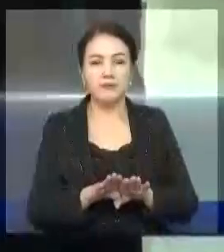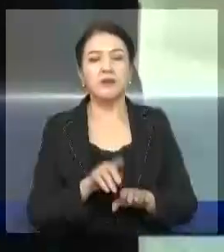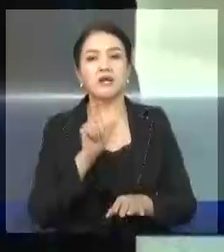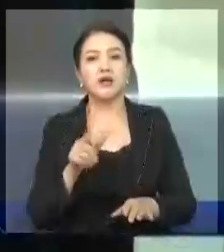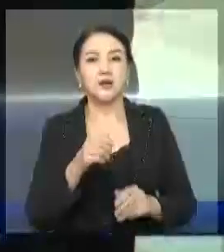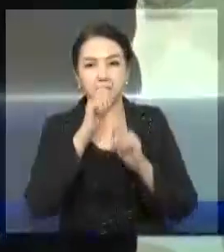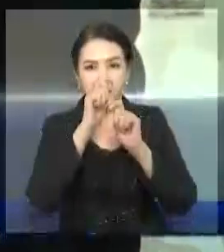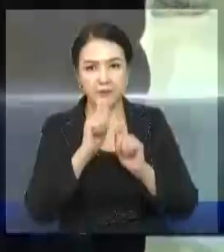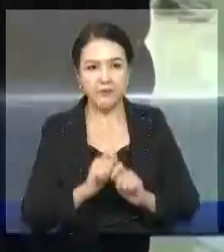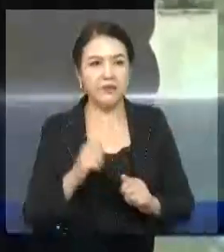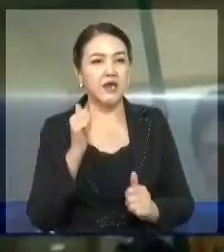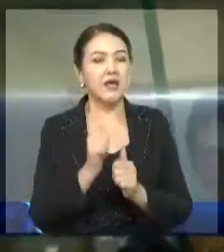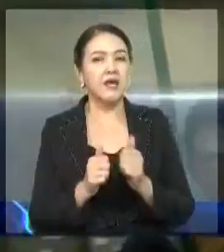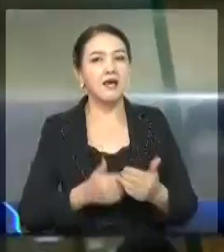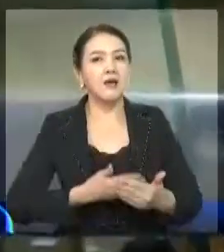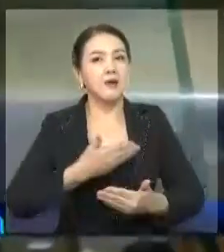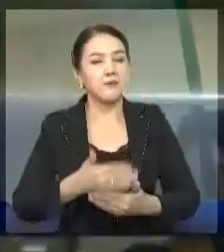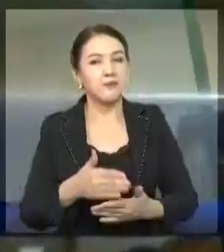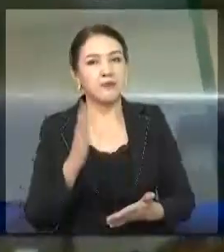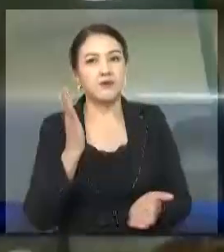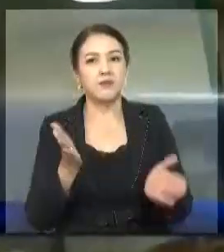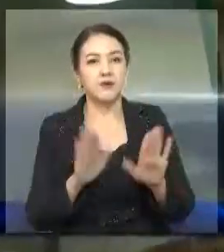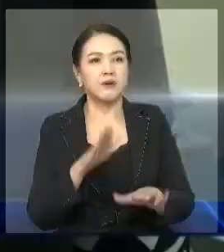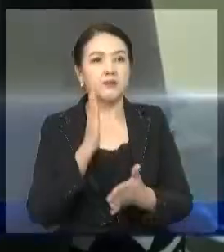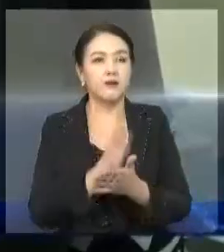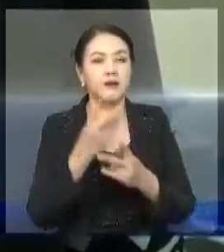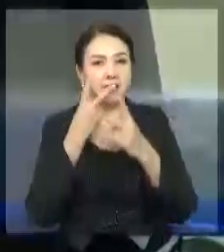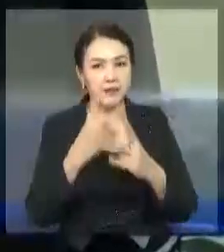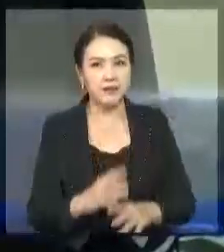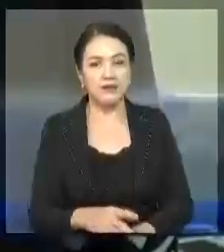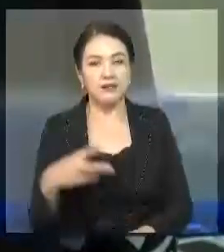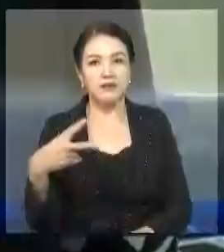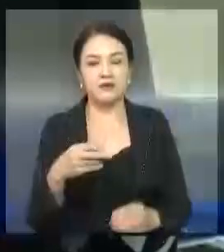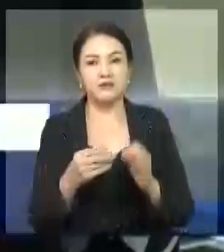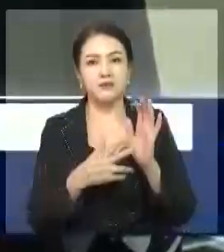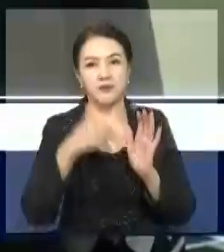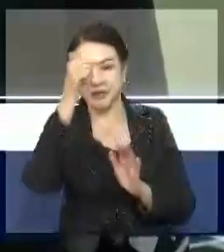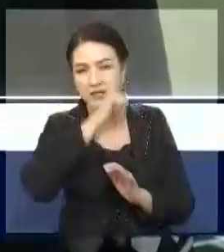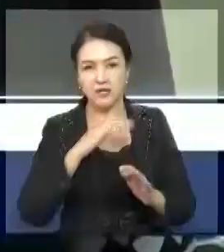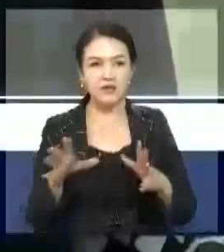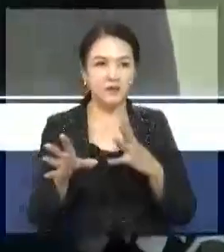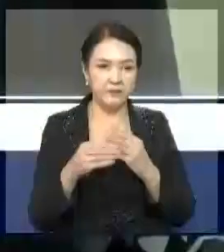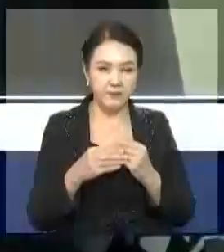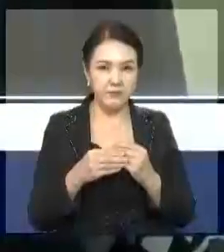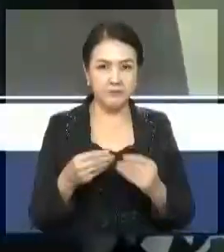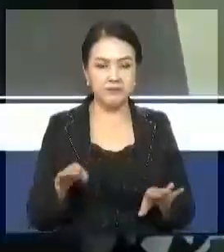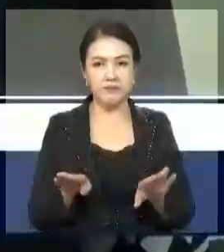жанкүйерлері сыйға тартқан әр кәденің өзіндік орны бар екенін көрсетеді. 2018 жылдан бері біргеміз.